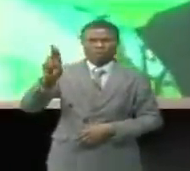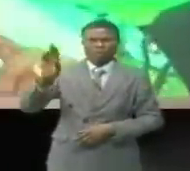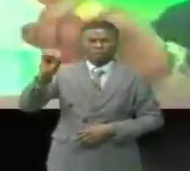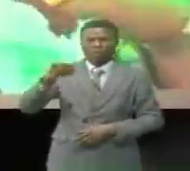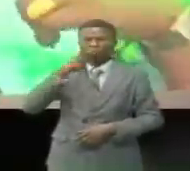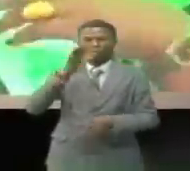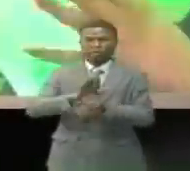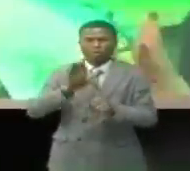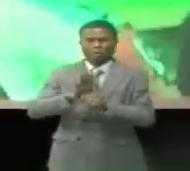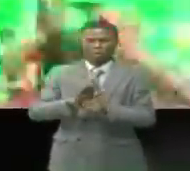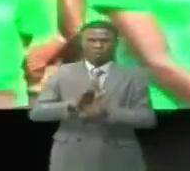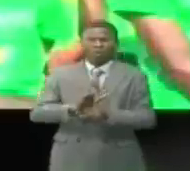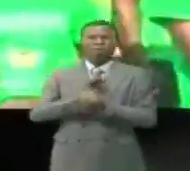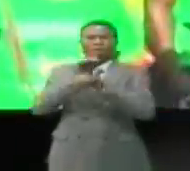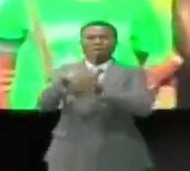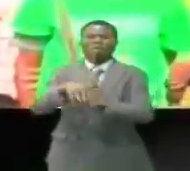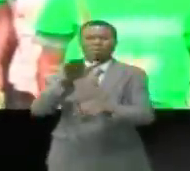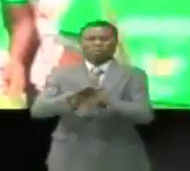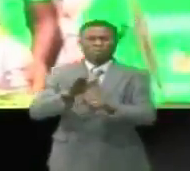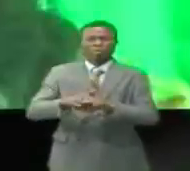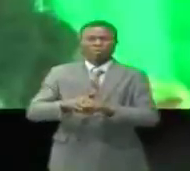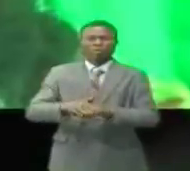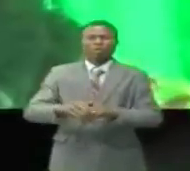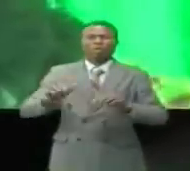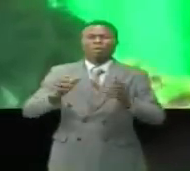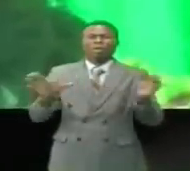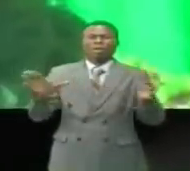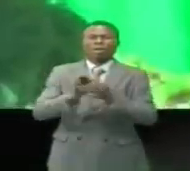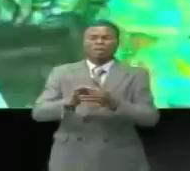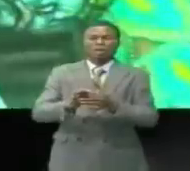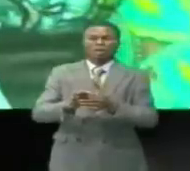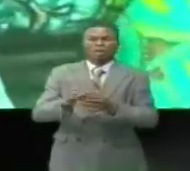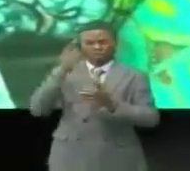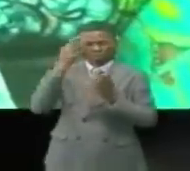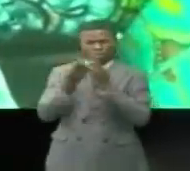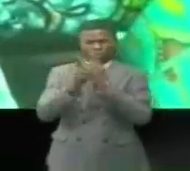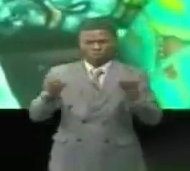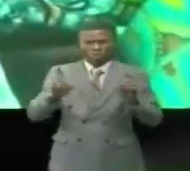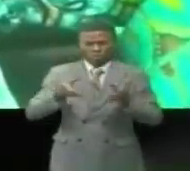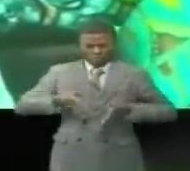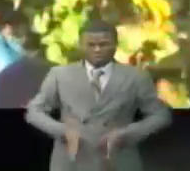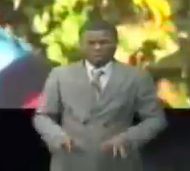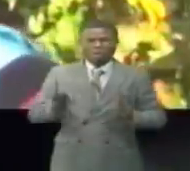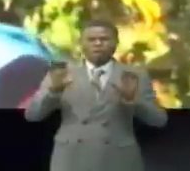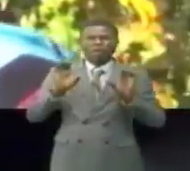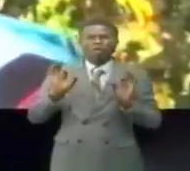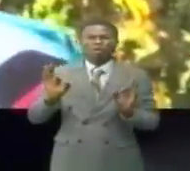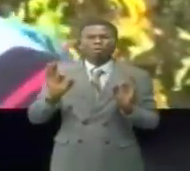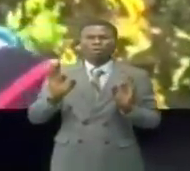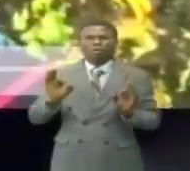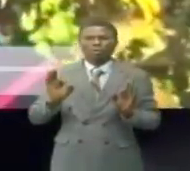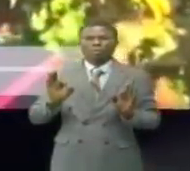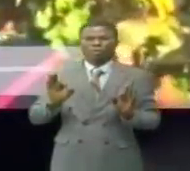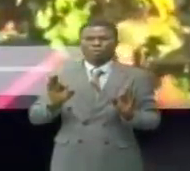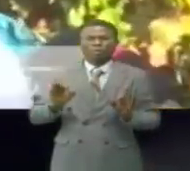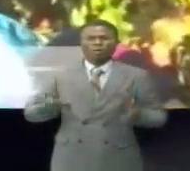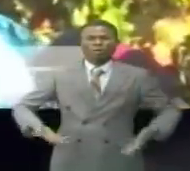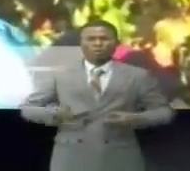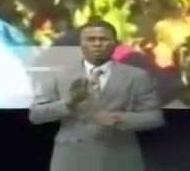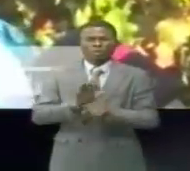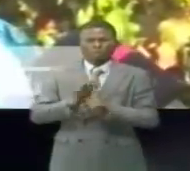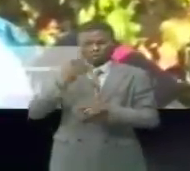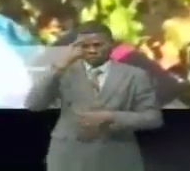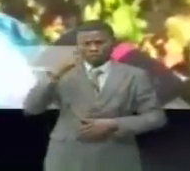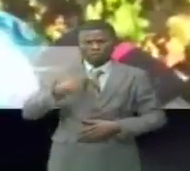sur l'adhésion massive au sein de l'Alliance active pour la démocratie et la renaissance du Congo. Je suis très contente